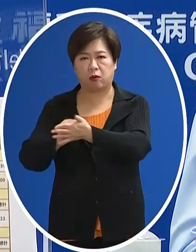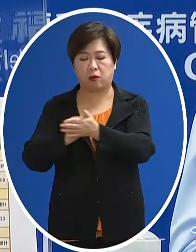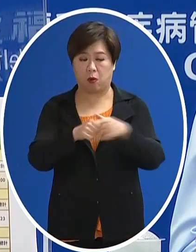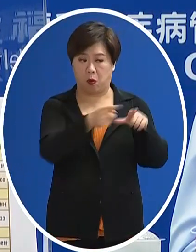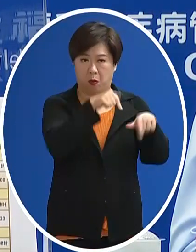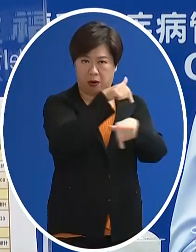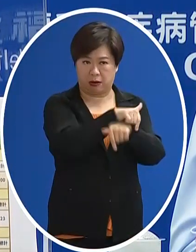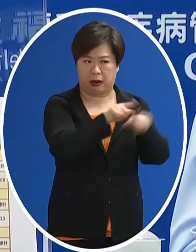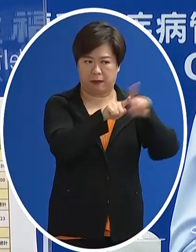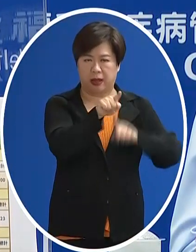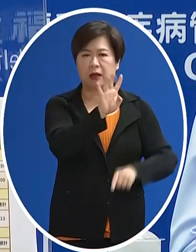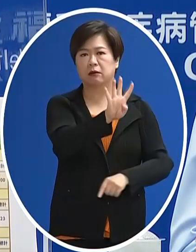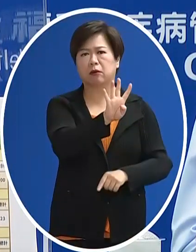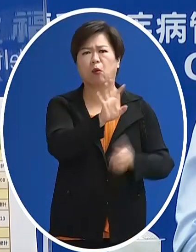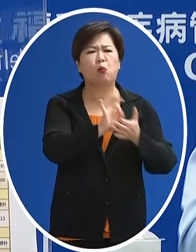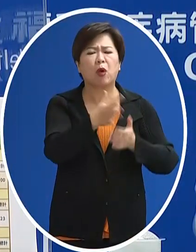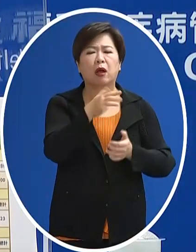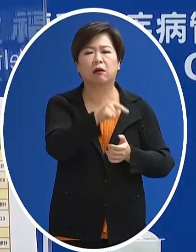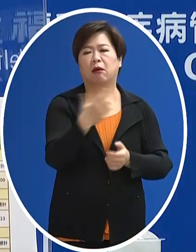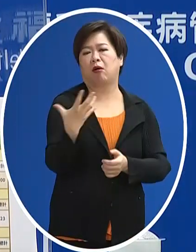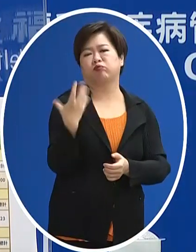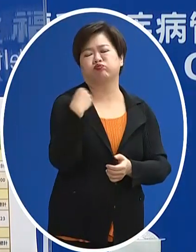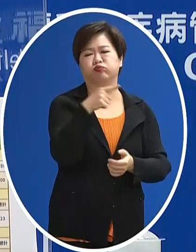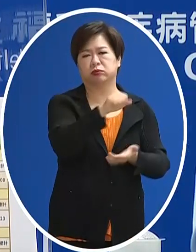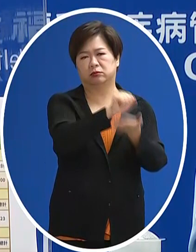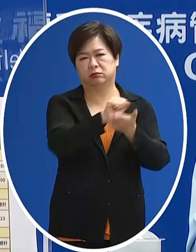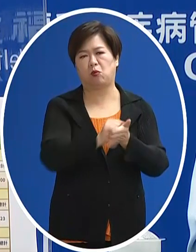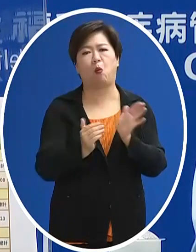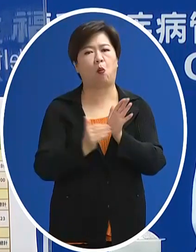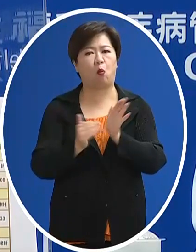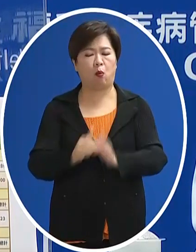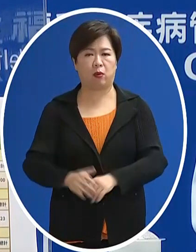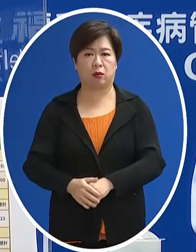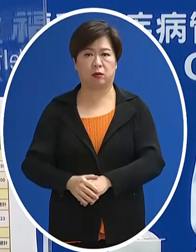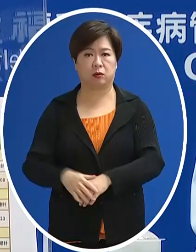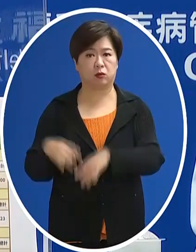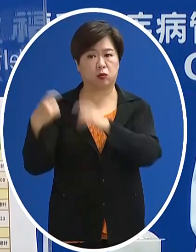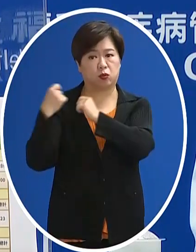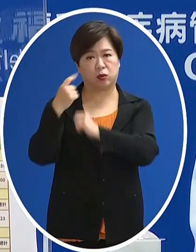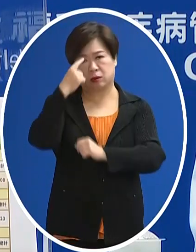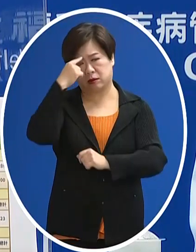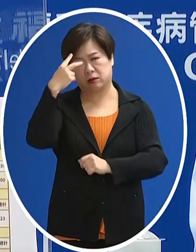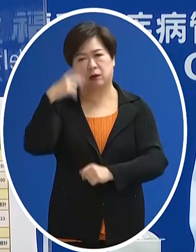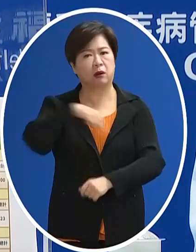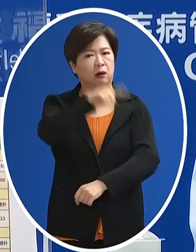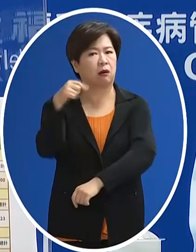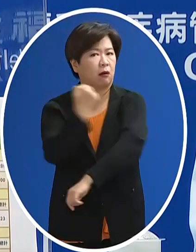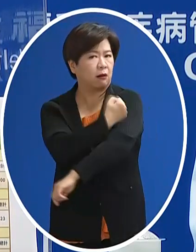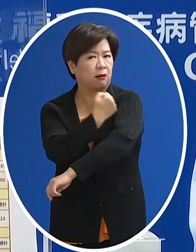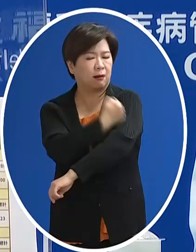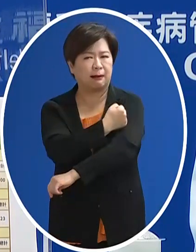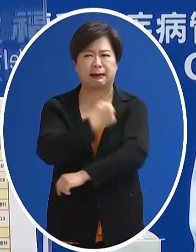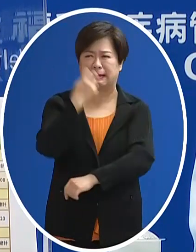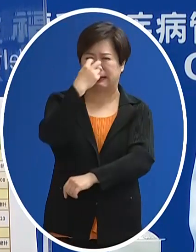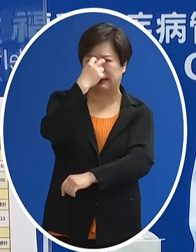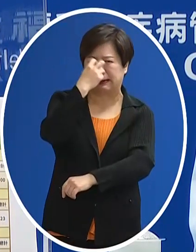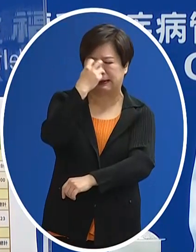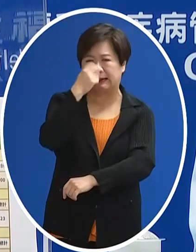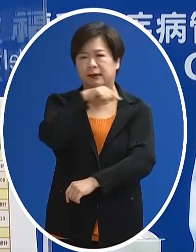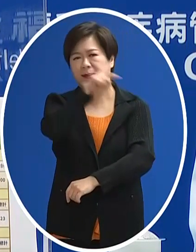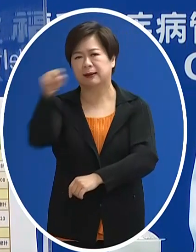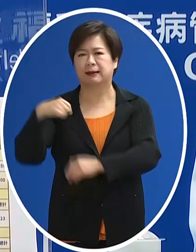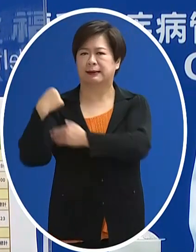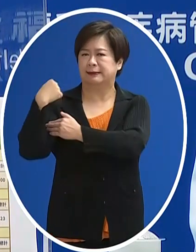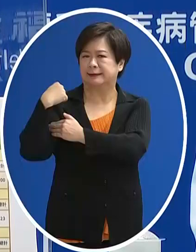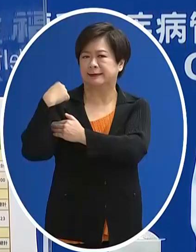场这也差了4个，这也是以前确诊的。好，所以这两天大家都非常辛苦的筛检，那大